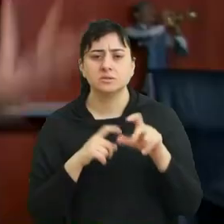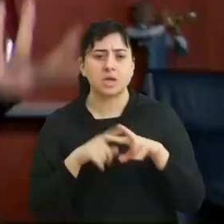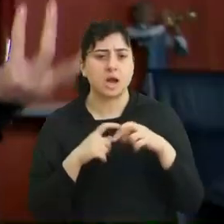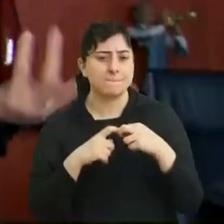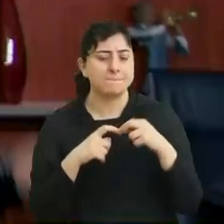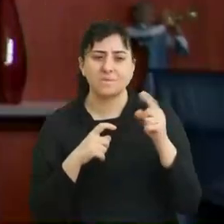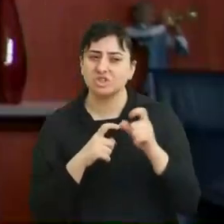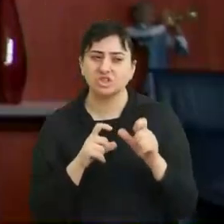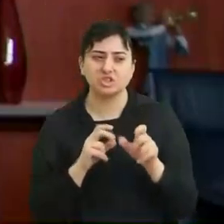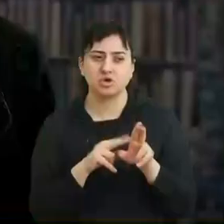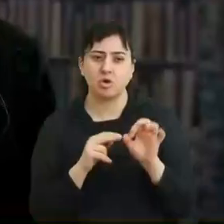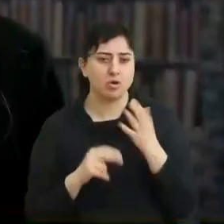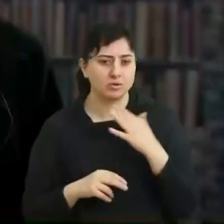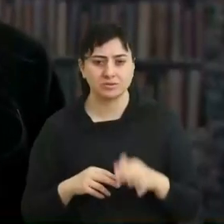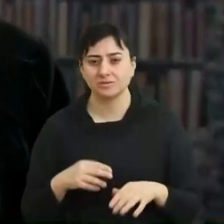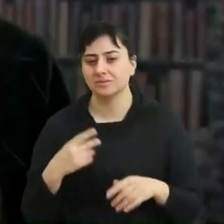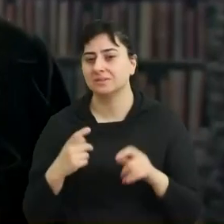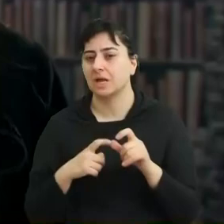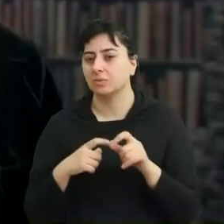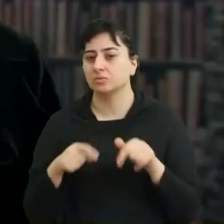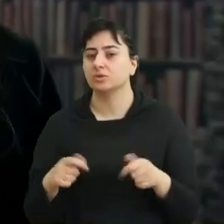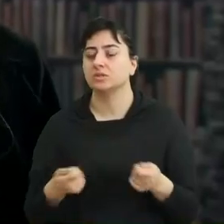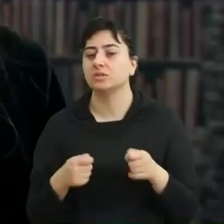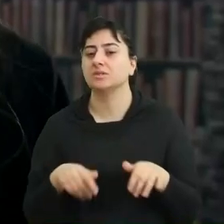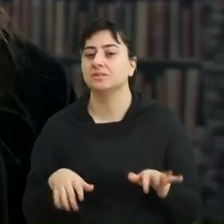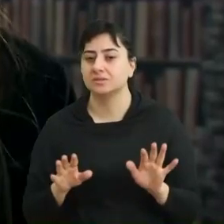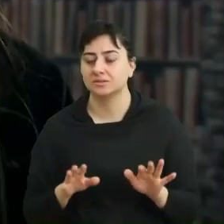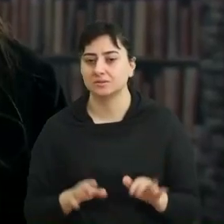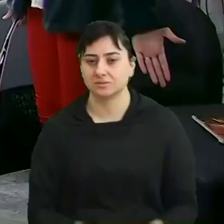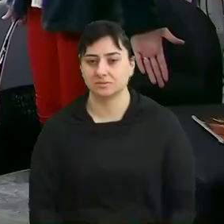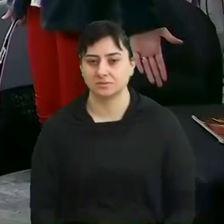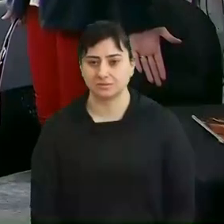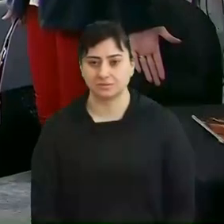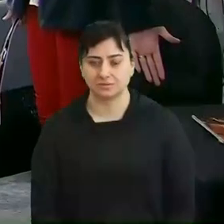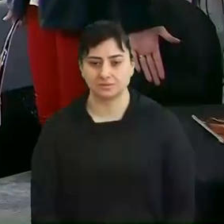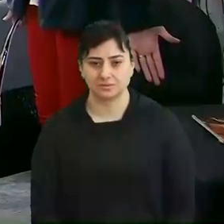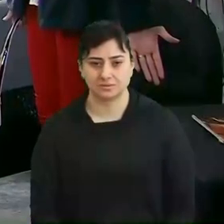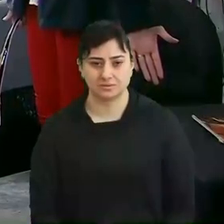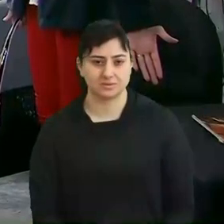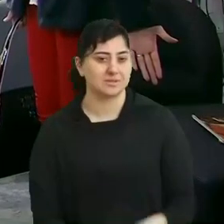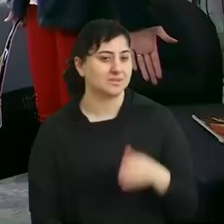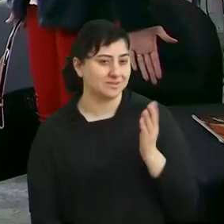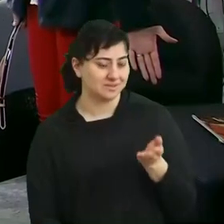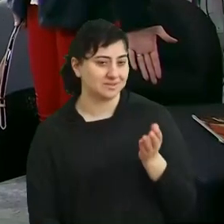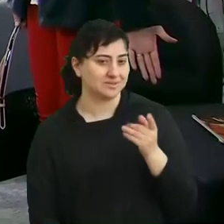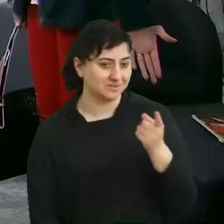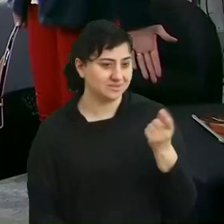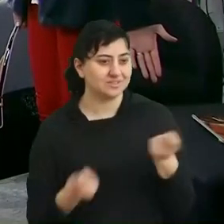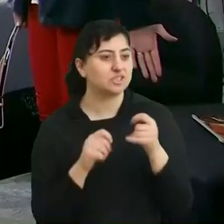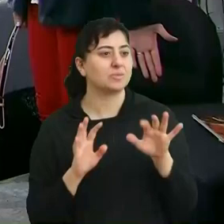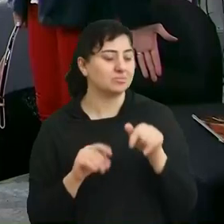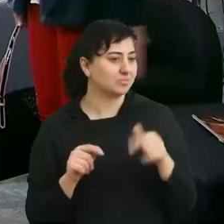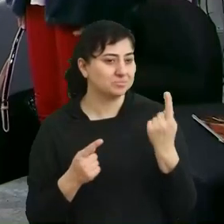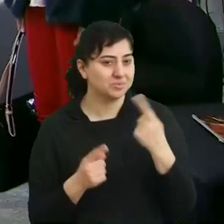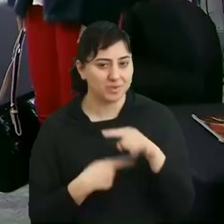Sarpışko öyle unutulacak bir isim mi? Sarpışkom burada çalışmıyor zaten Cavidan. Yani siz de burada çalışmayan birini